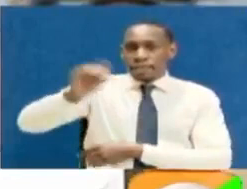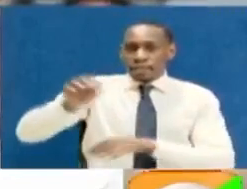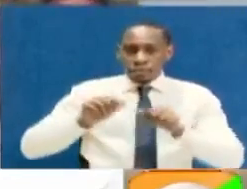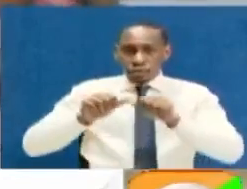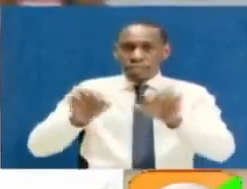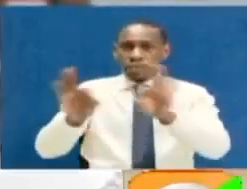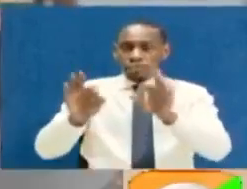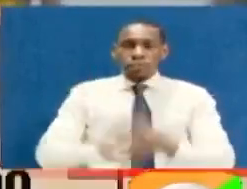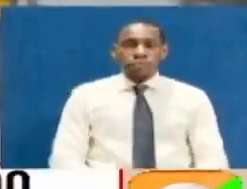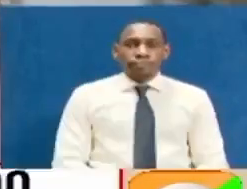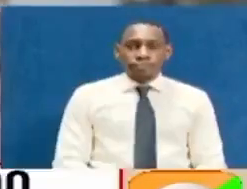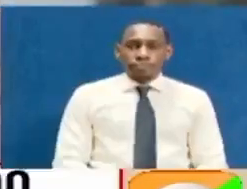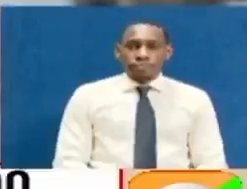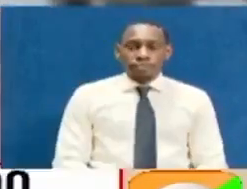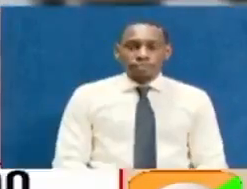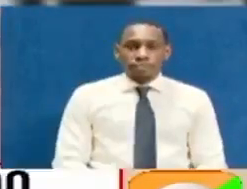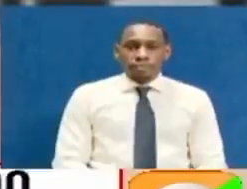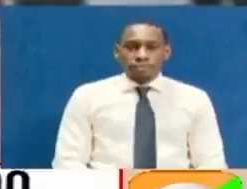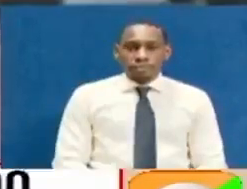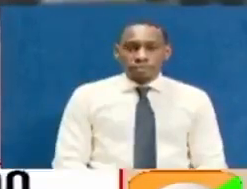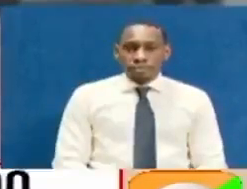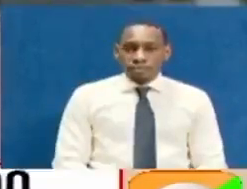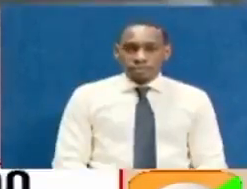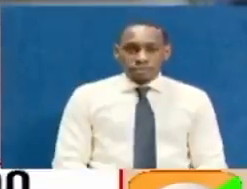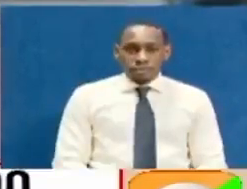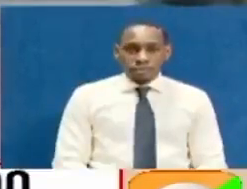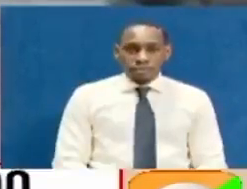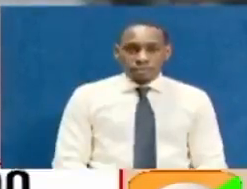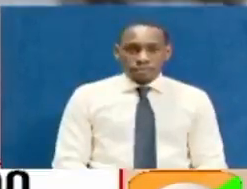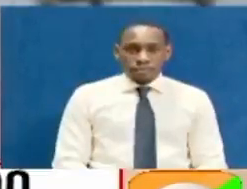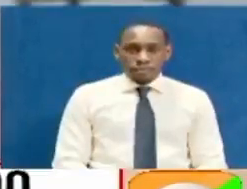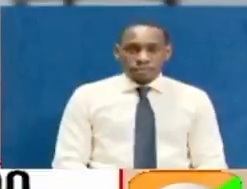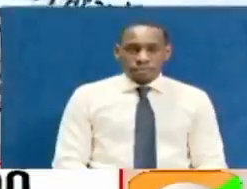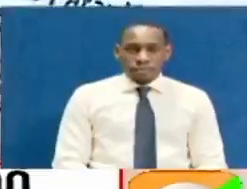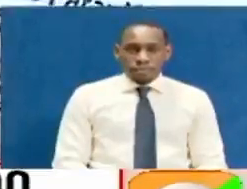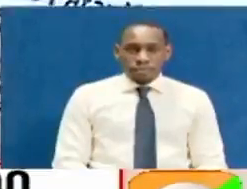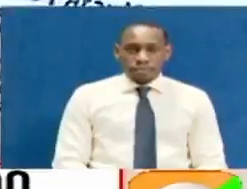kusalia. Nikijitonga, runinga ya Citizen kutoka eneo la Diani, kaunti ya Kwale.